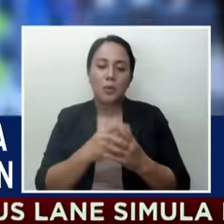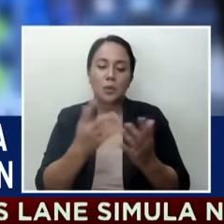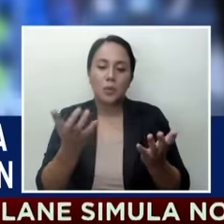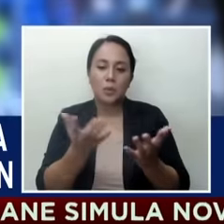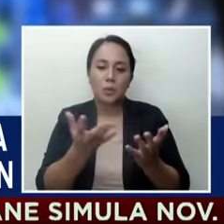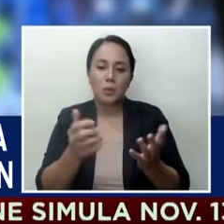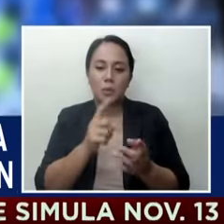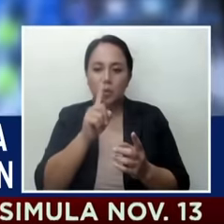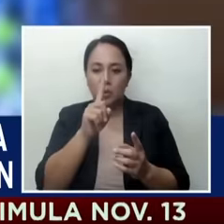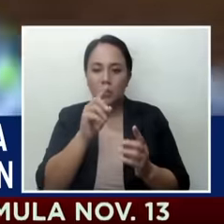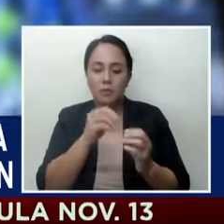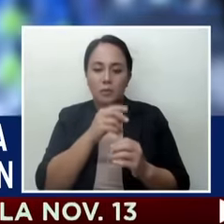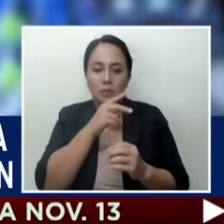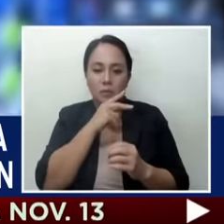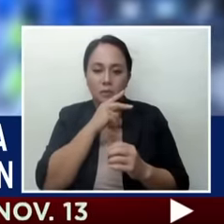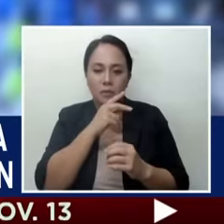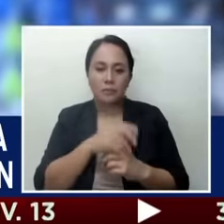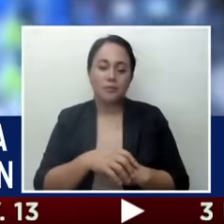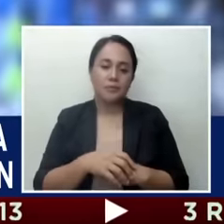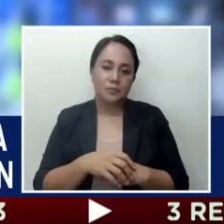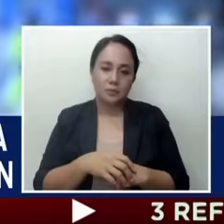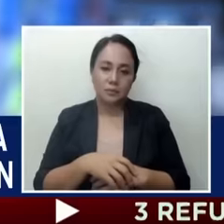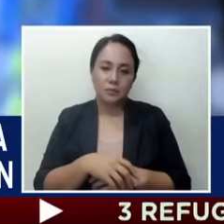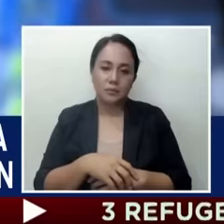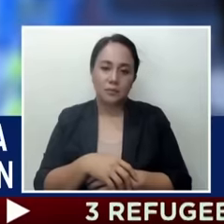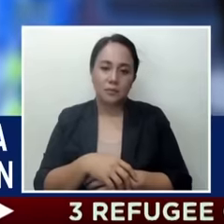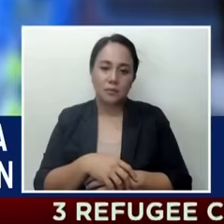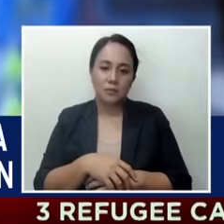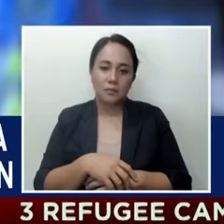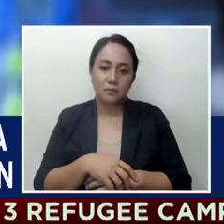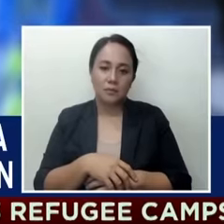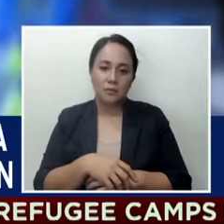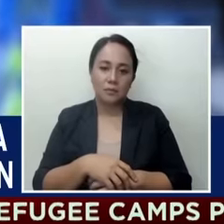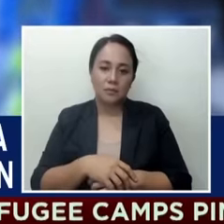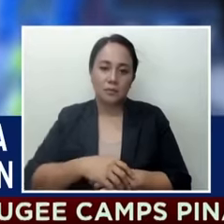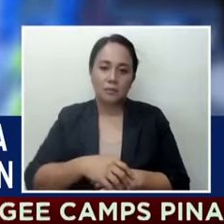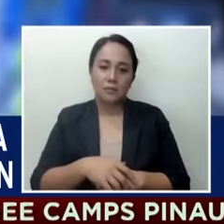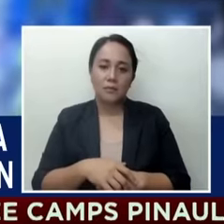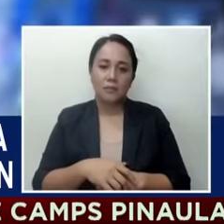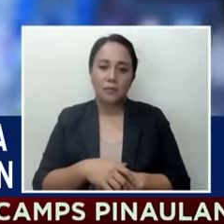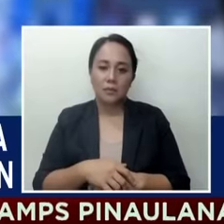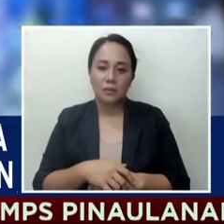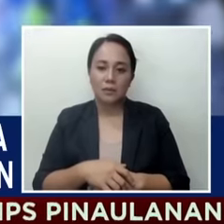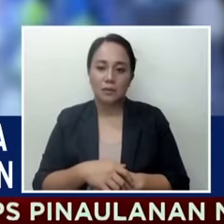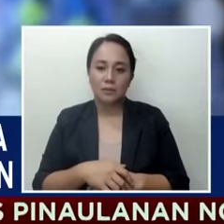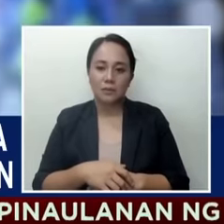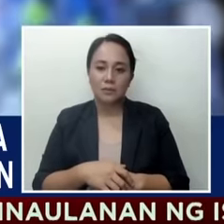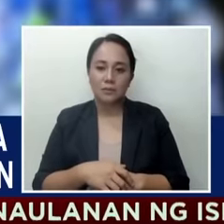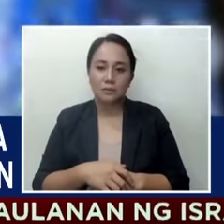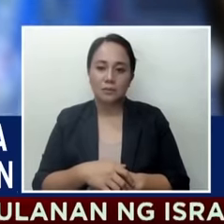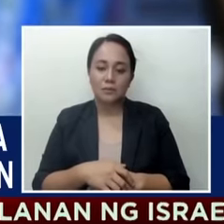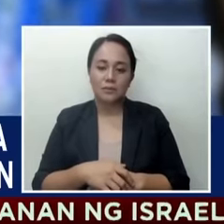ng isa pang nakatakas na sospek. Liza Aquino, ABS-CBN News.